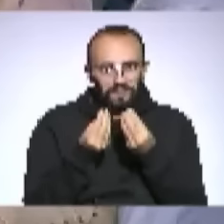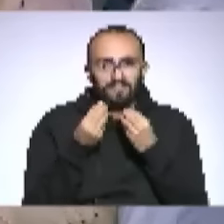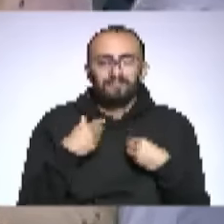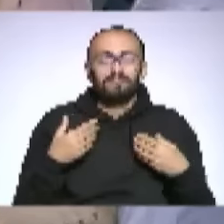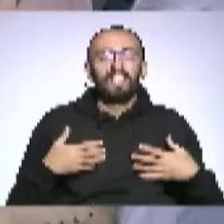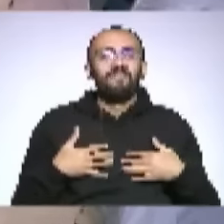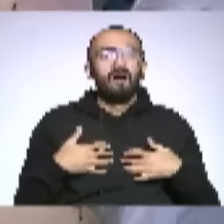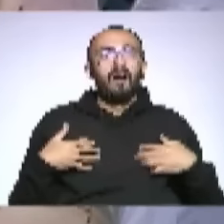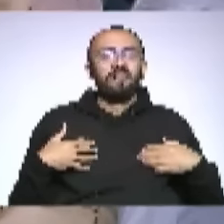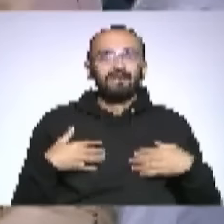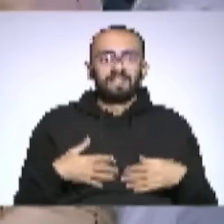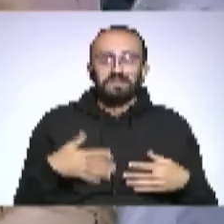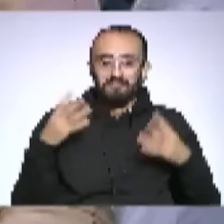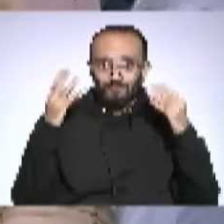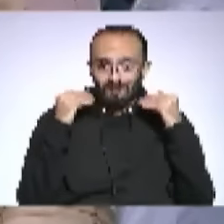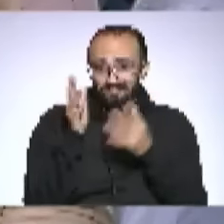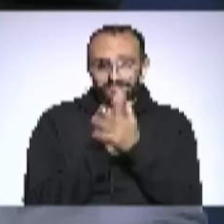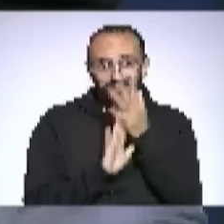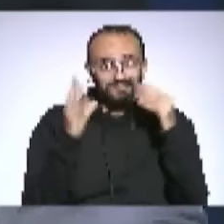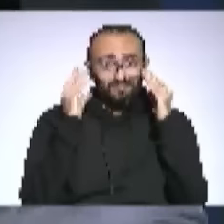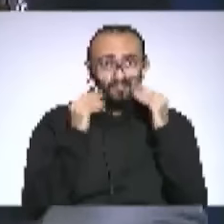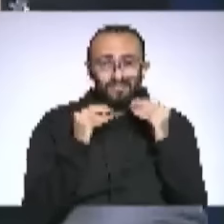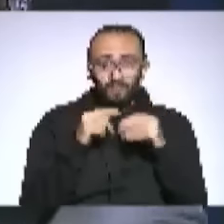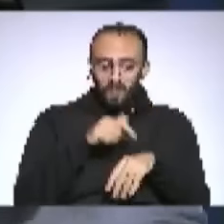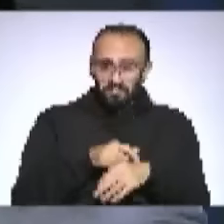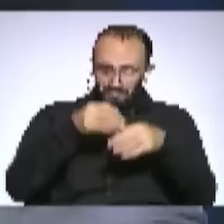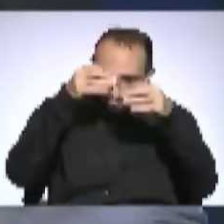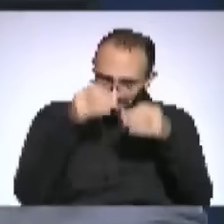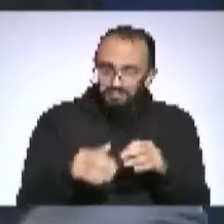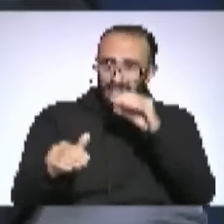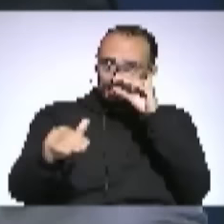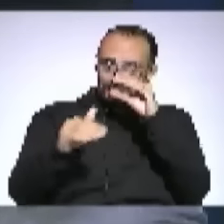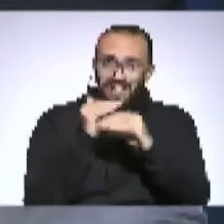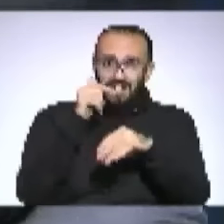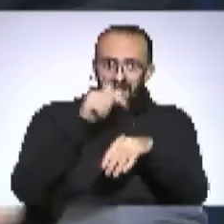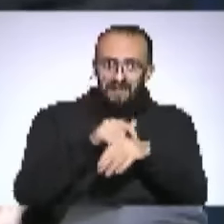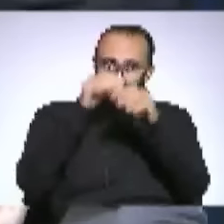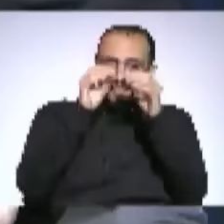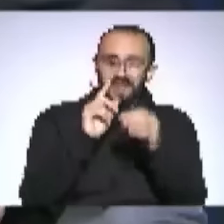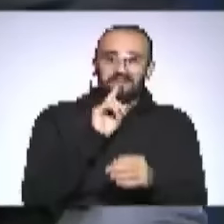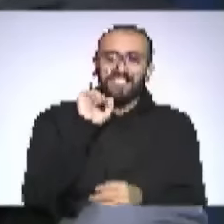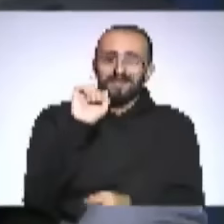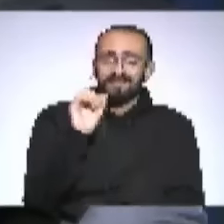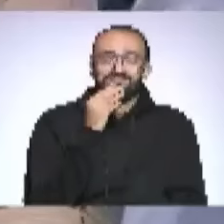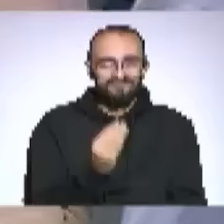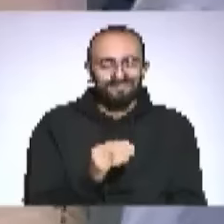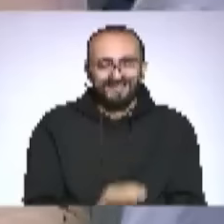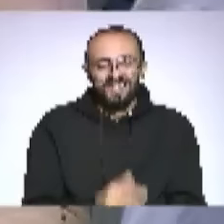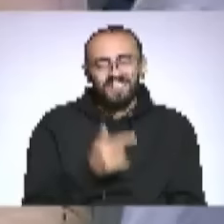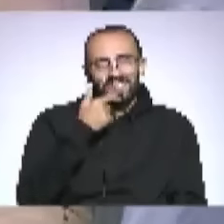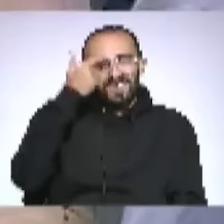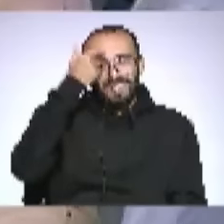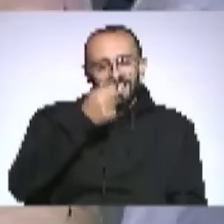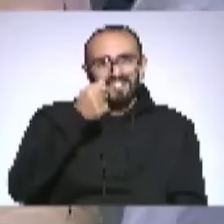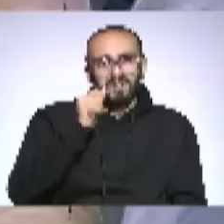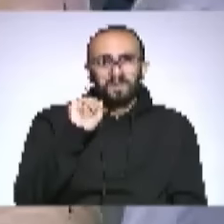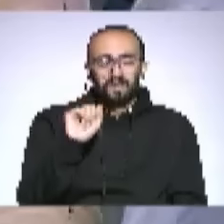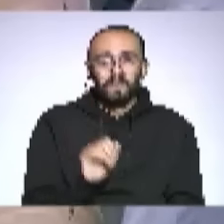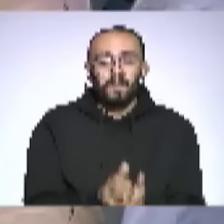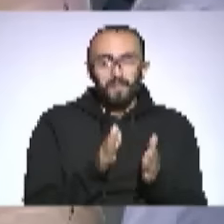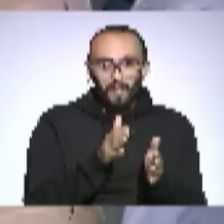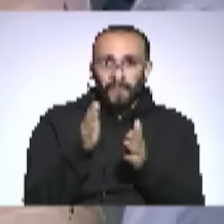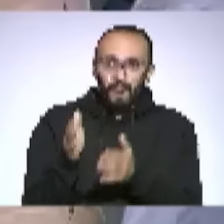فرحانين انكم تشاركونا بالحاجات سد بناس ان اختارت التوقيت بتاع رساله يوم عيد ميلاد بالشويه كل سنه وانت طيب يا دكتور